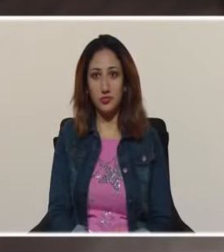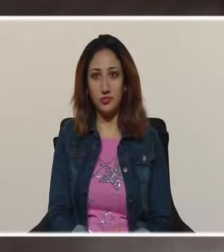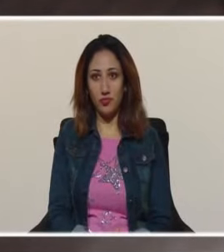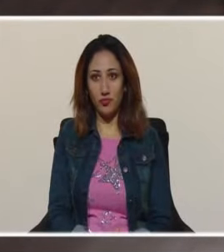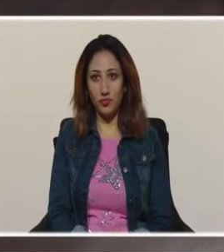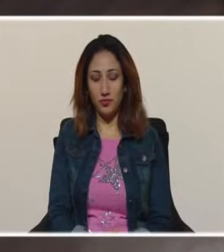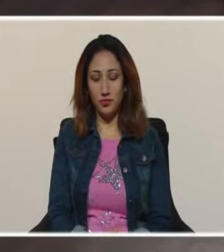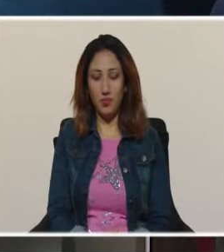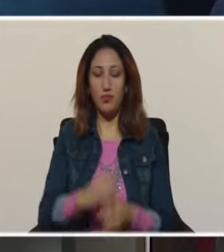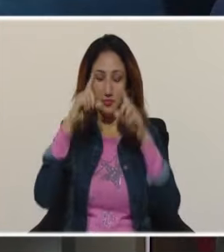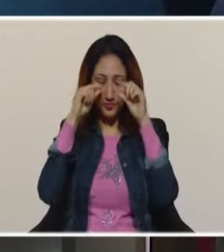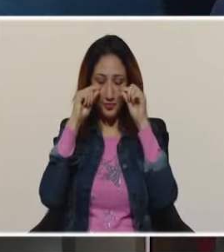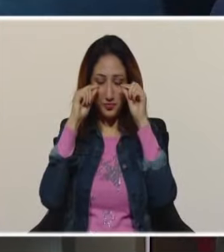بقى. اتلخبط. طب لف. طب هنلف.